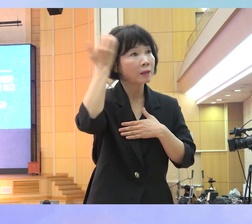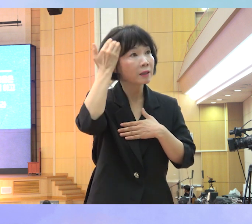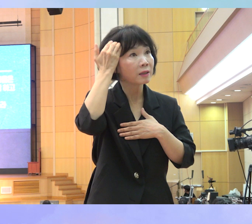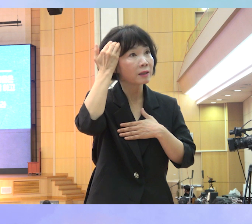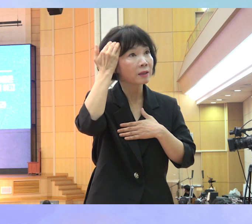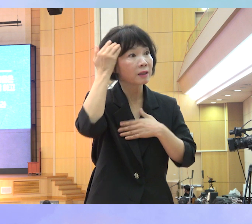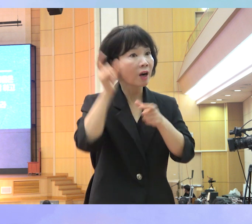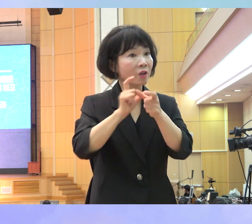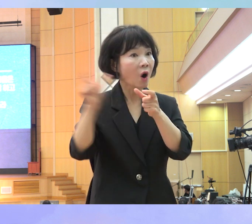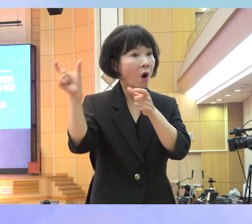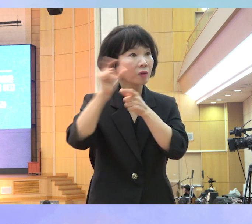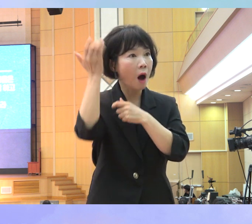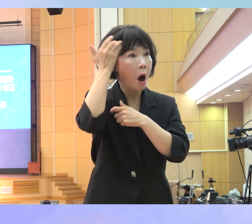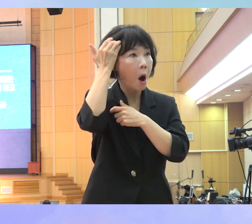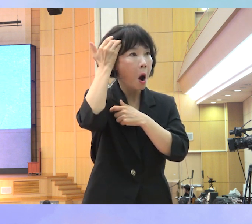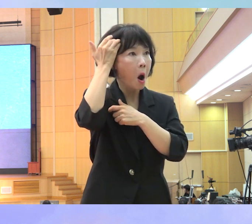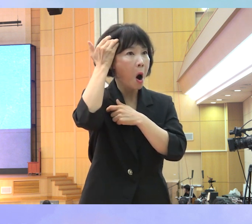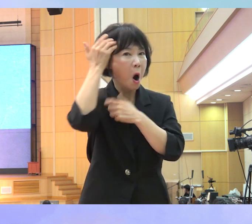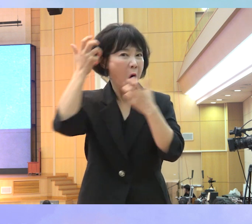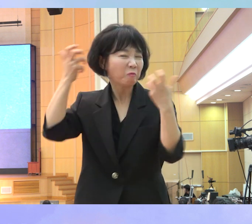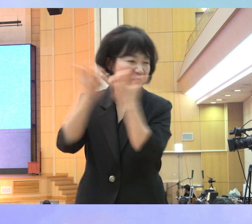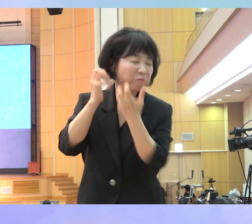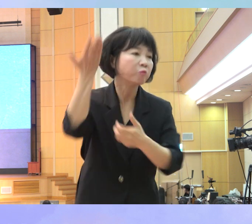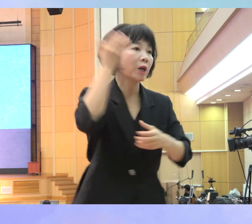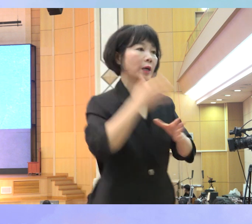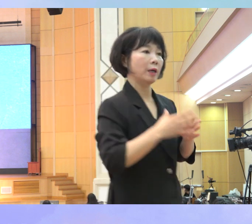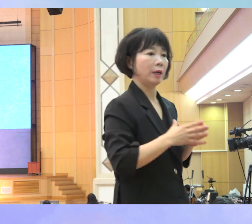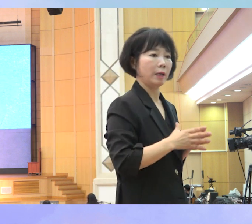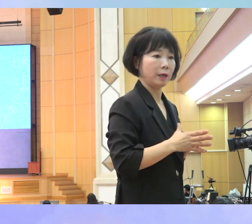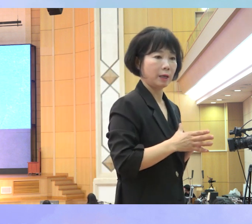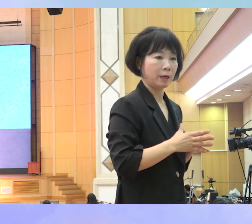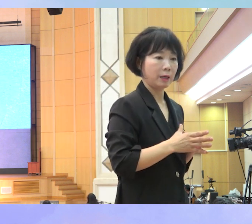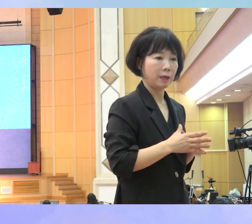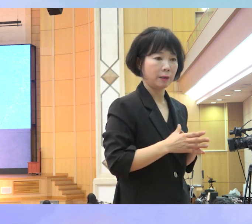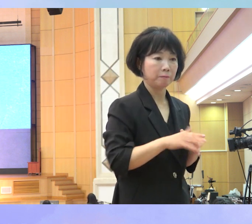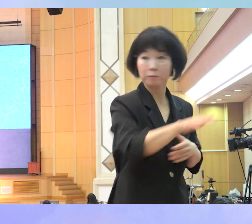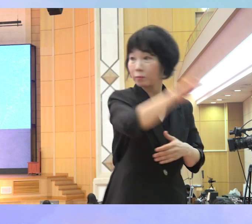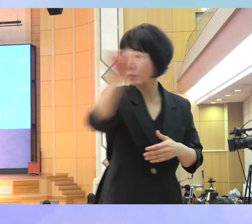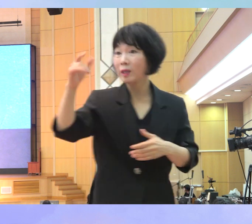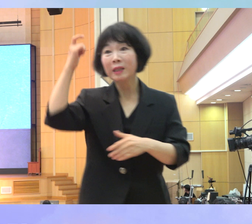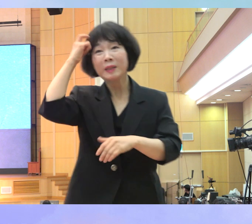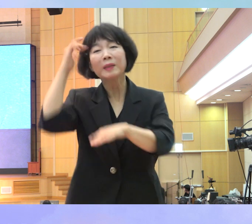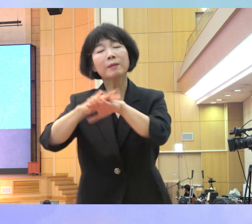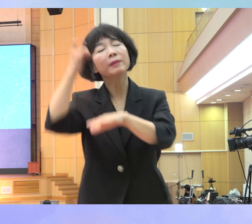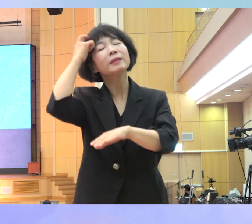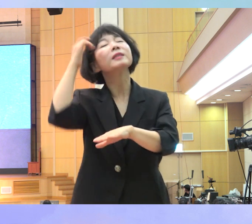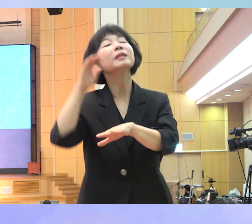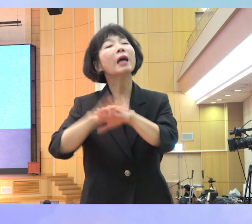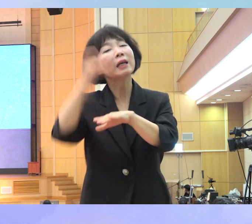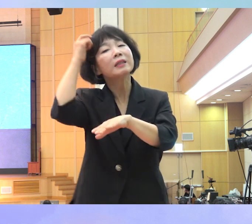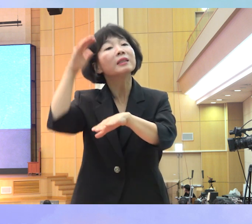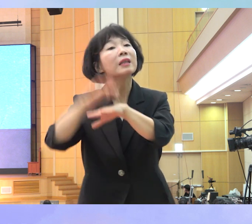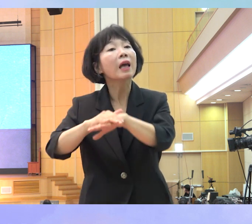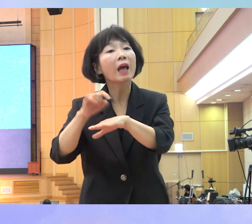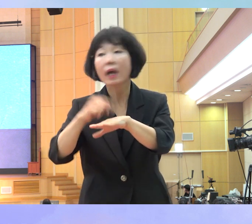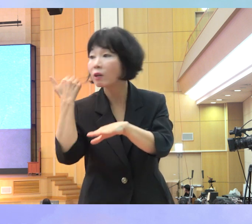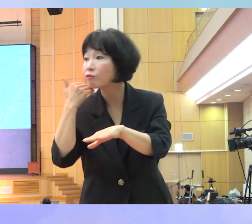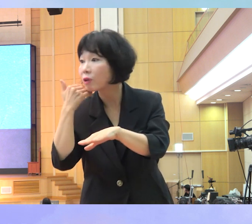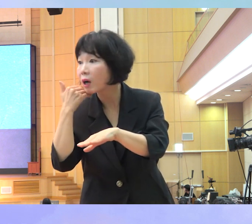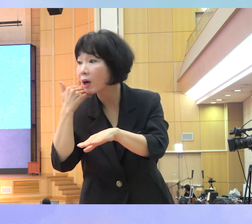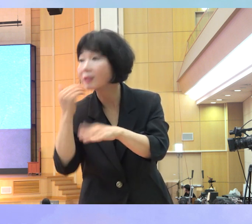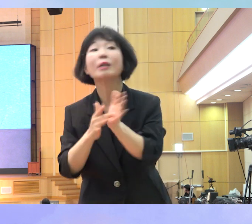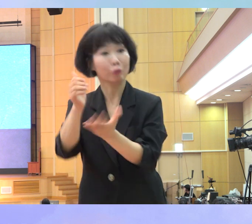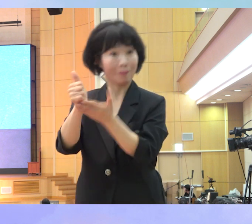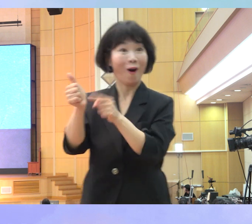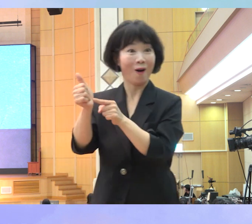지식을 더하느니라. 할렐루야. 여기서 무슨 자는? 지혜로운 자. 지혜가 누구예요?